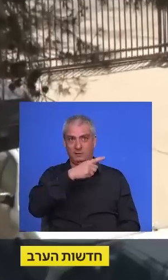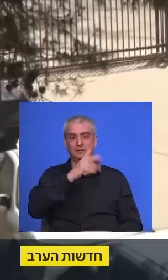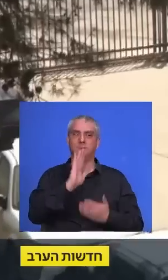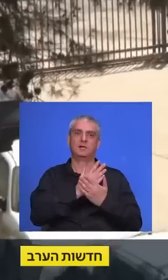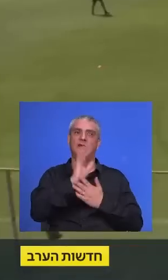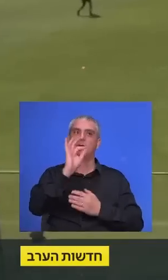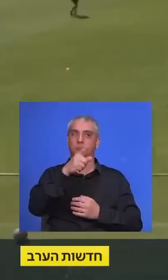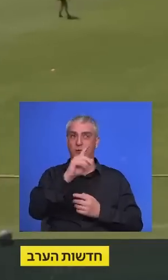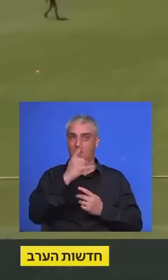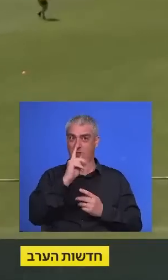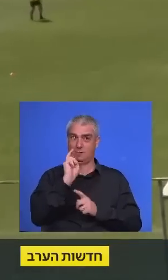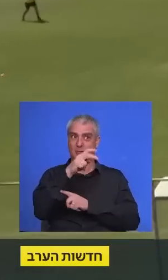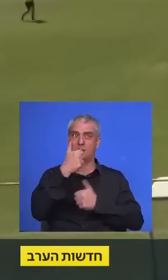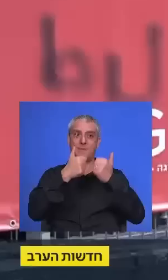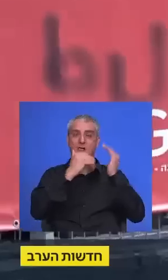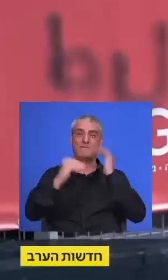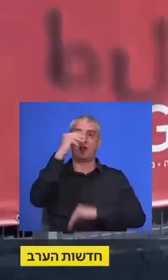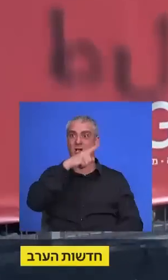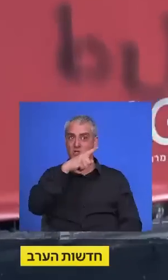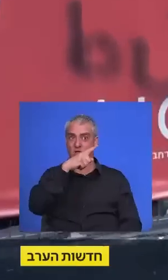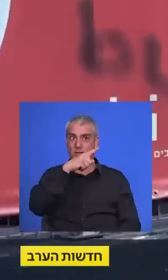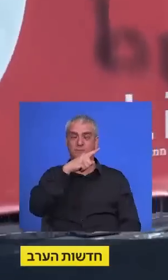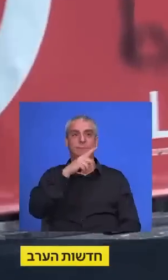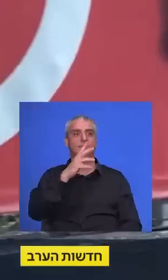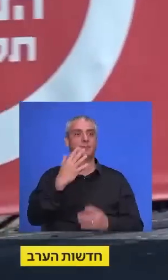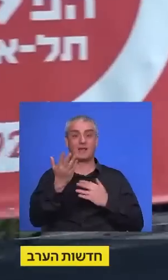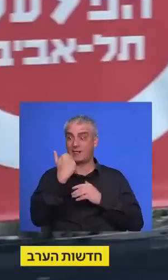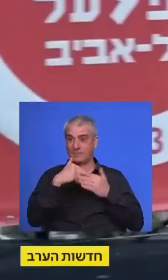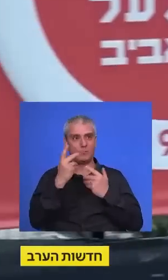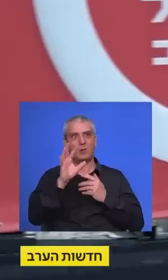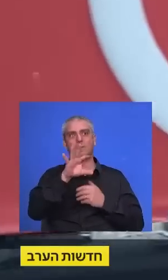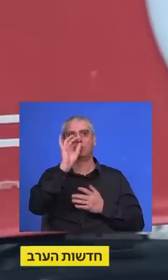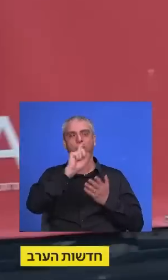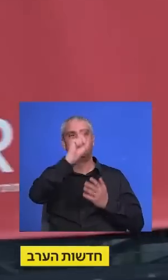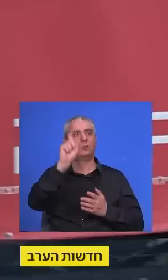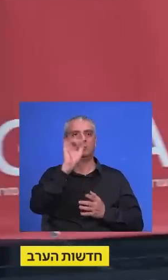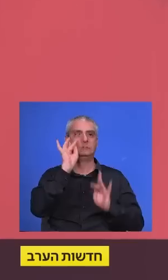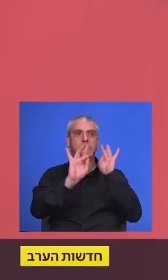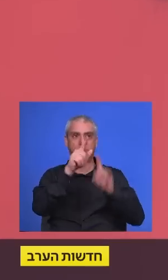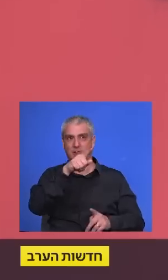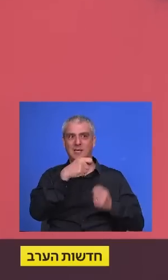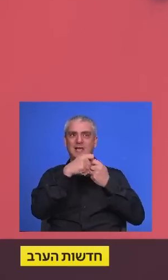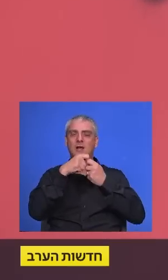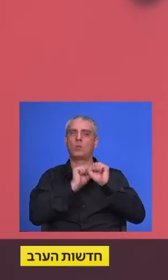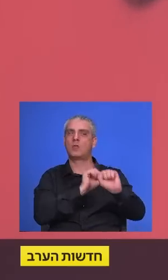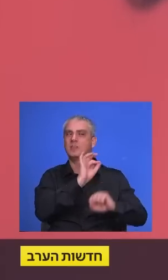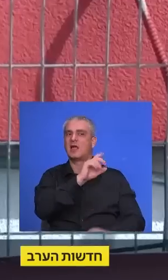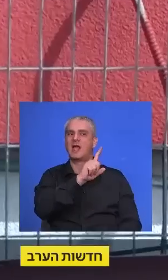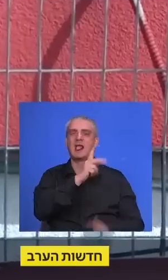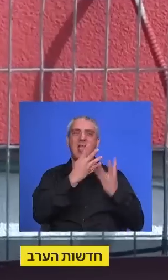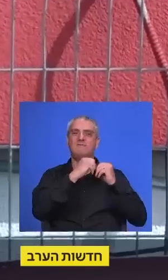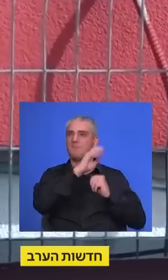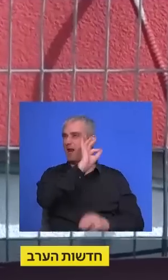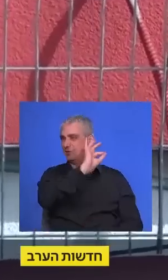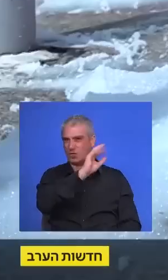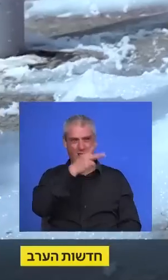ביתר אם היא תשחק בפלייאוף העליון. בבוקר שלפני השריפה התגלו במתחם כתובת נאצה של ארגון האוהדים לפמיליה, ולכן אחד